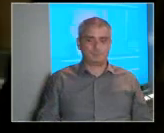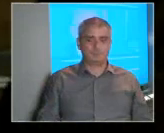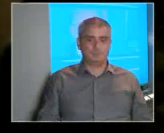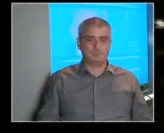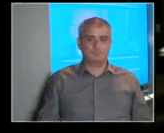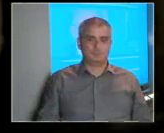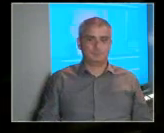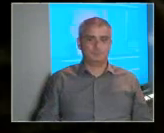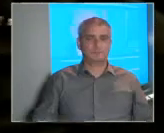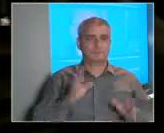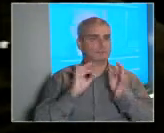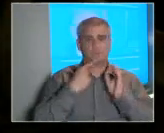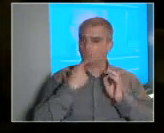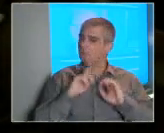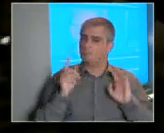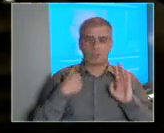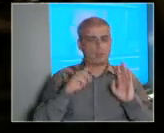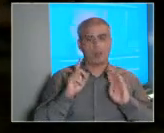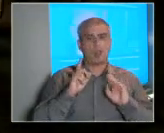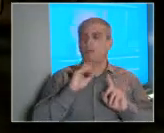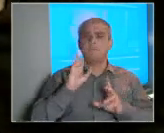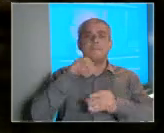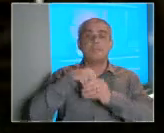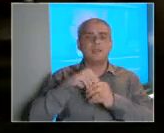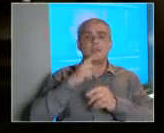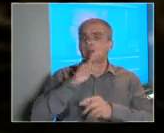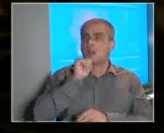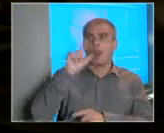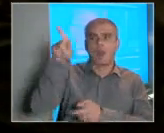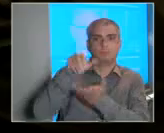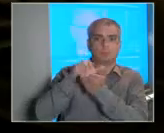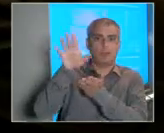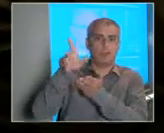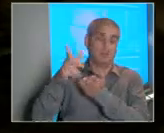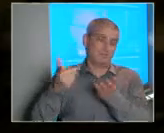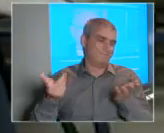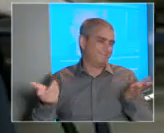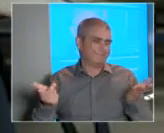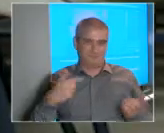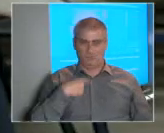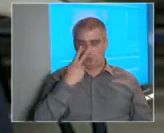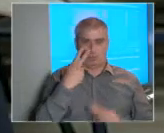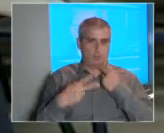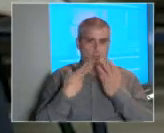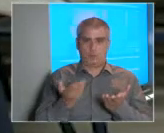המערכת המשפטית בעצם אומרת לא בעד מי להצביע, אלא את מי היא לא רוצה לראות, וכך אנחנו רואים את